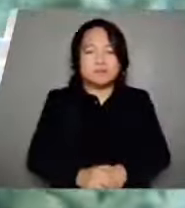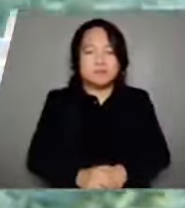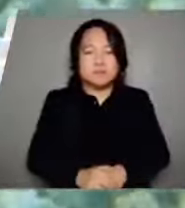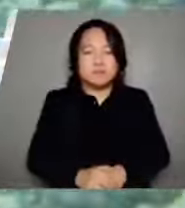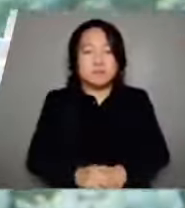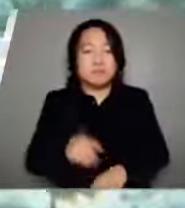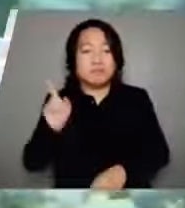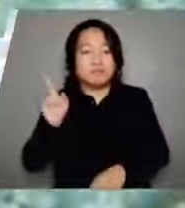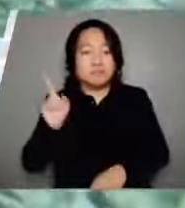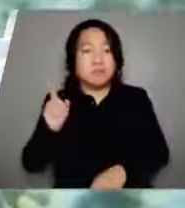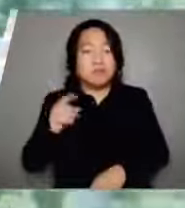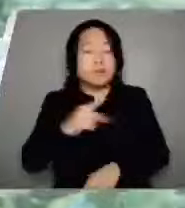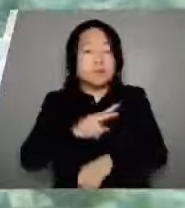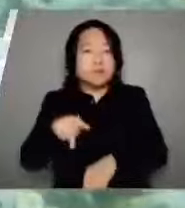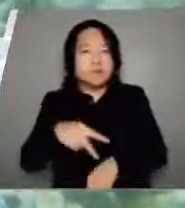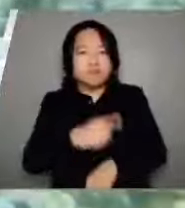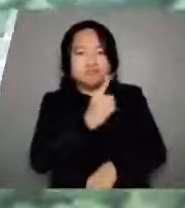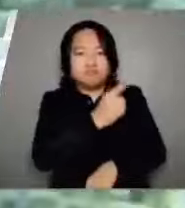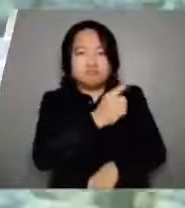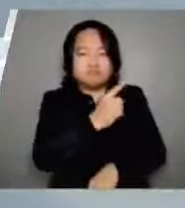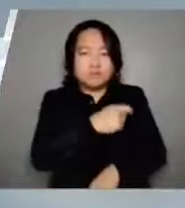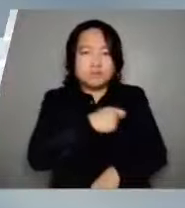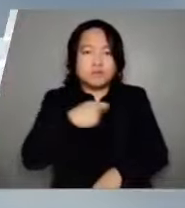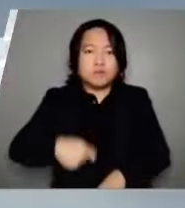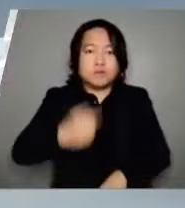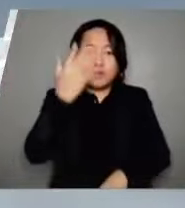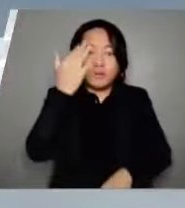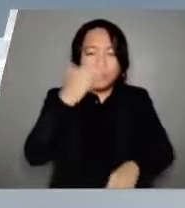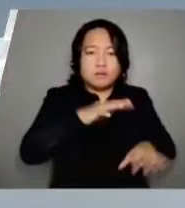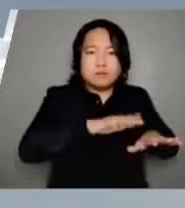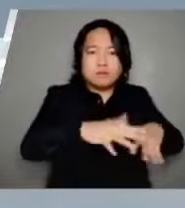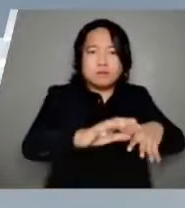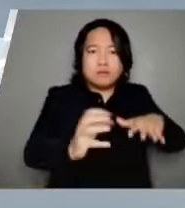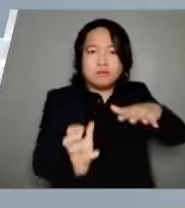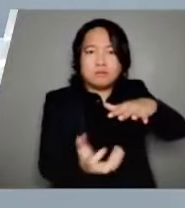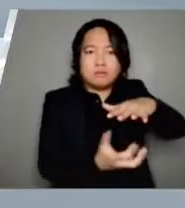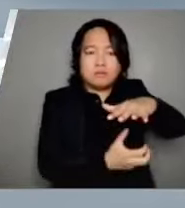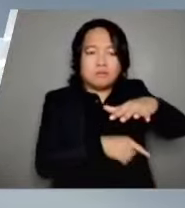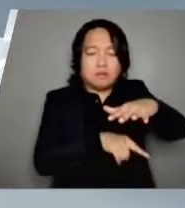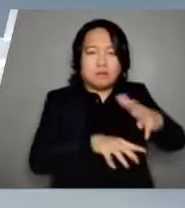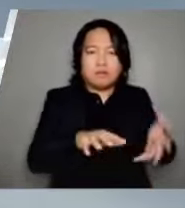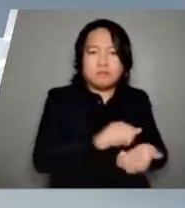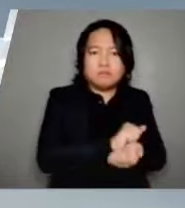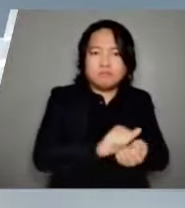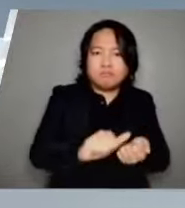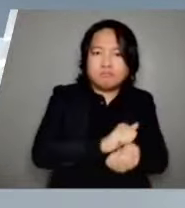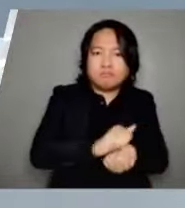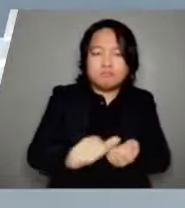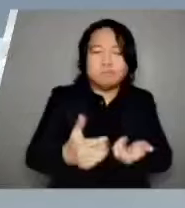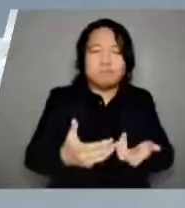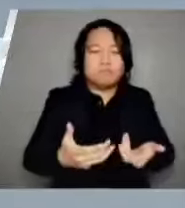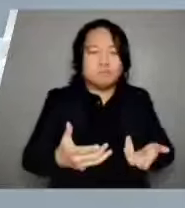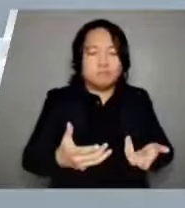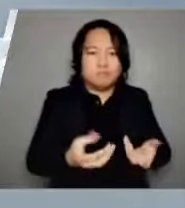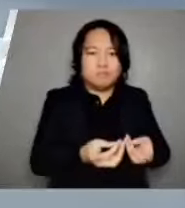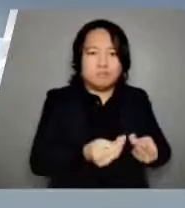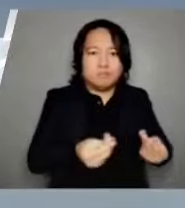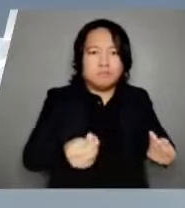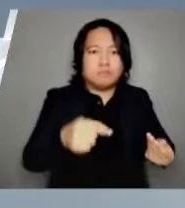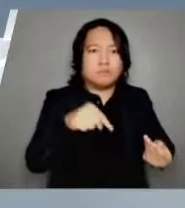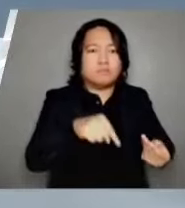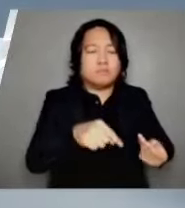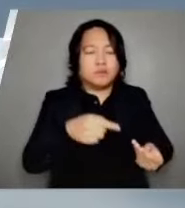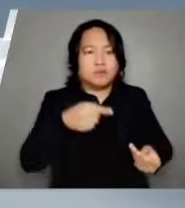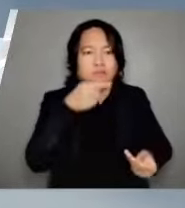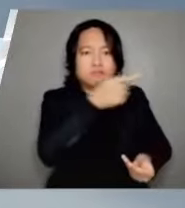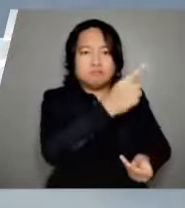sa Pag-asa Case 1, 2, and 3. Sila ang may pinakamalapit dito bukod sa Pilipinas. It's very easy for them to have